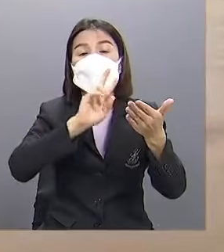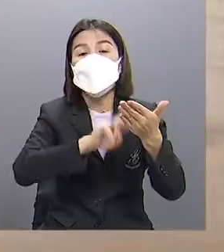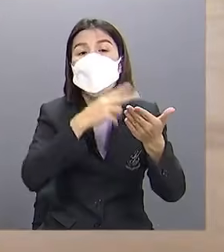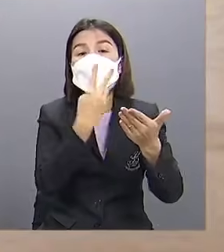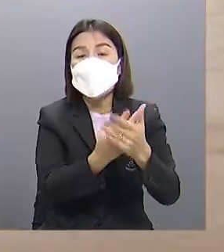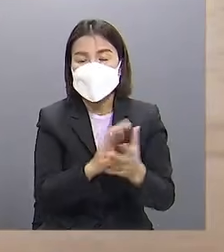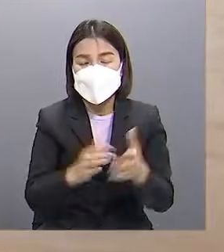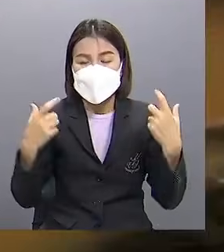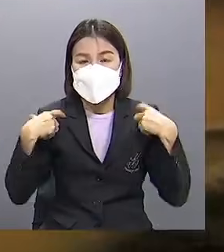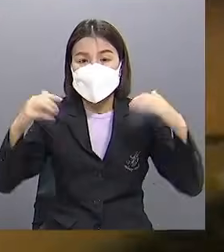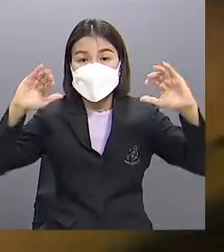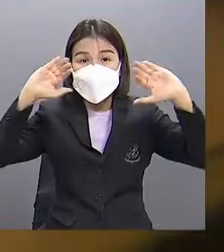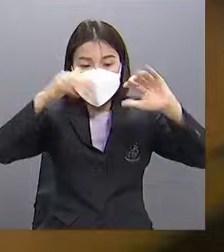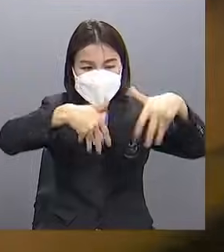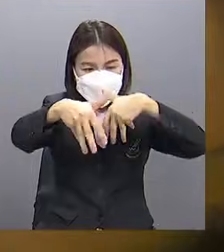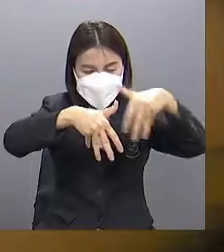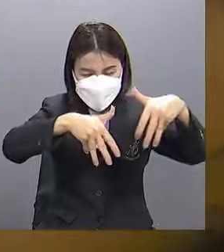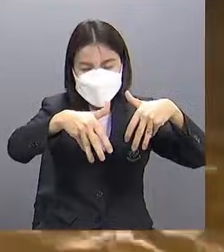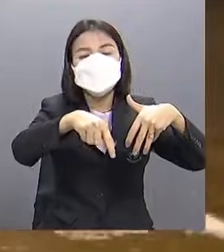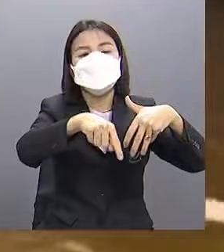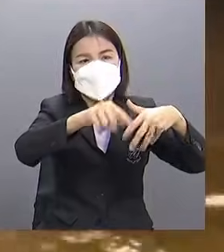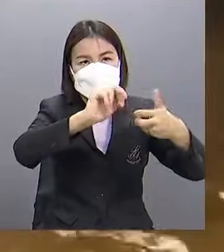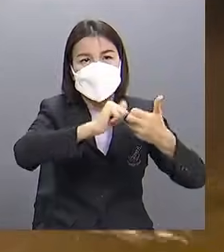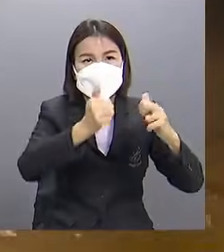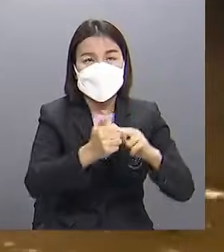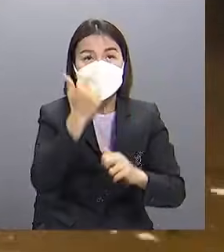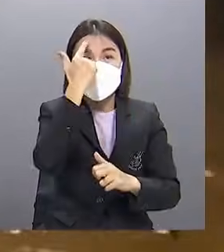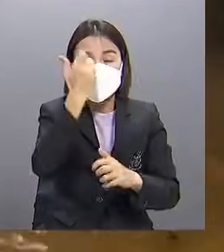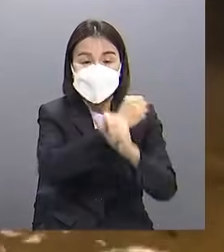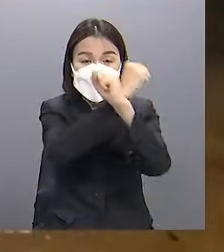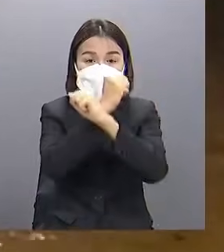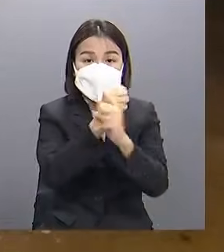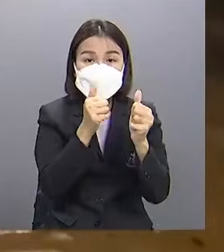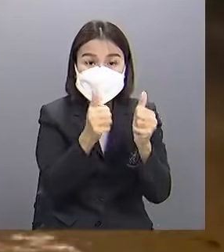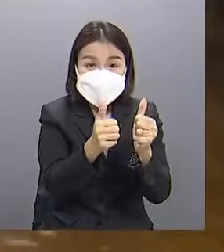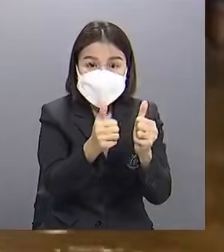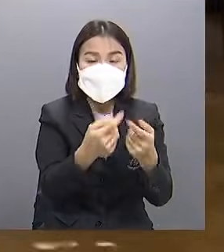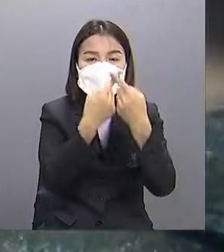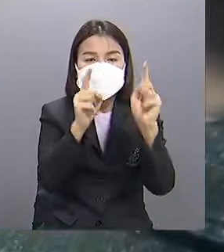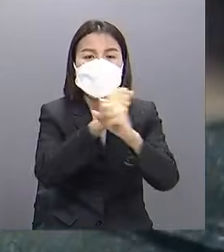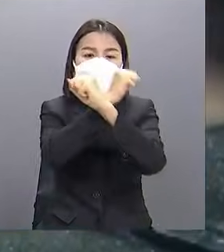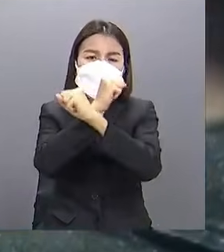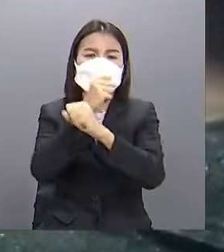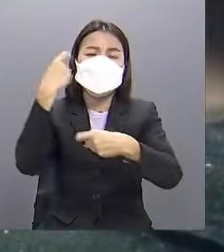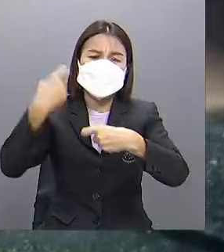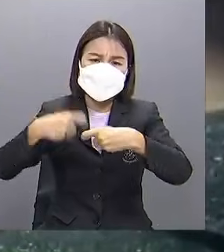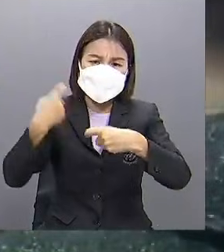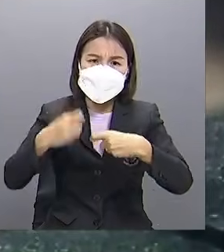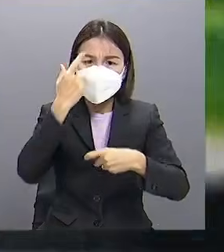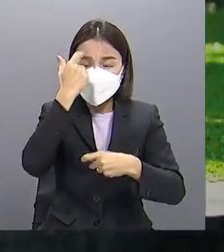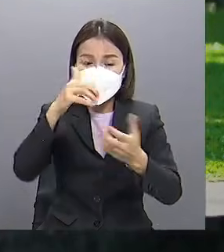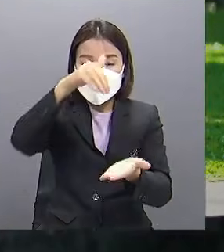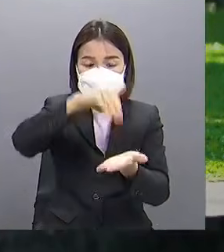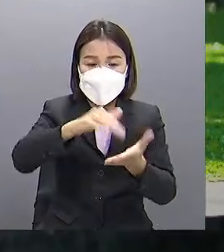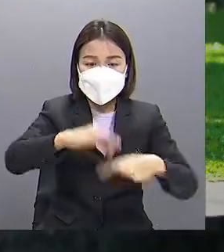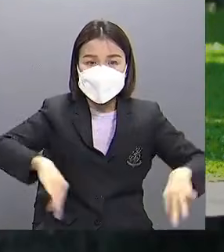และภาคประชาชนเพราะถึงแม้ว่าเราจะรับมือดีแค่ไหนก็ยากแก่การป้องกันเพราะสาเหตุหลักนั้นเกิดมาจากการพัฒน